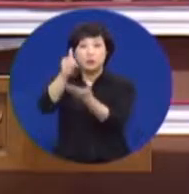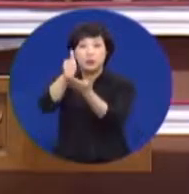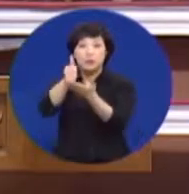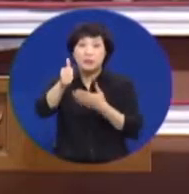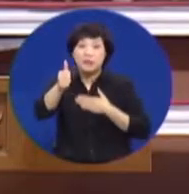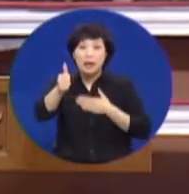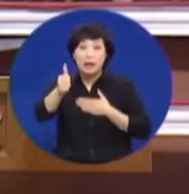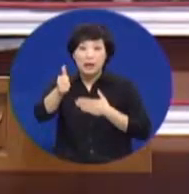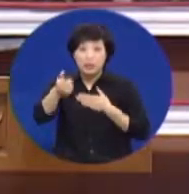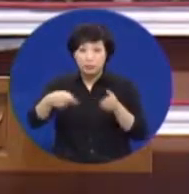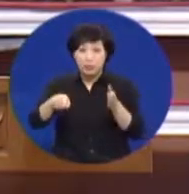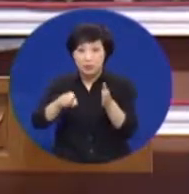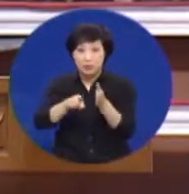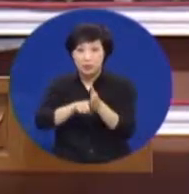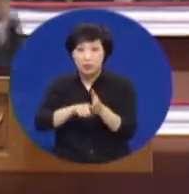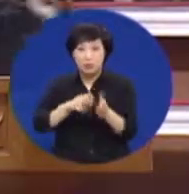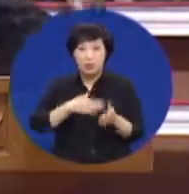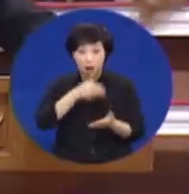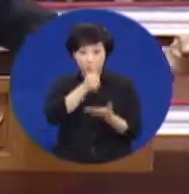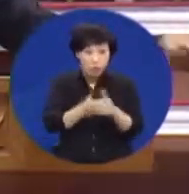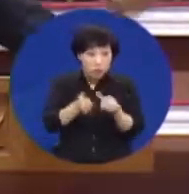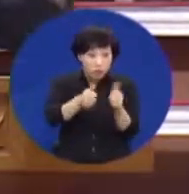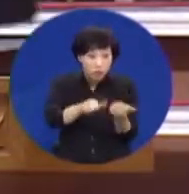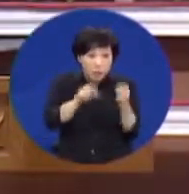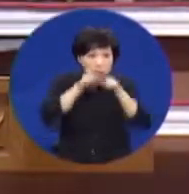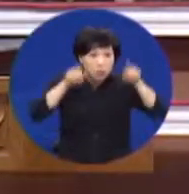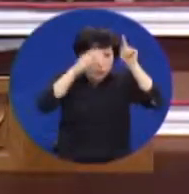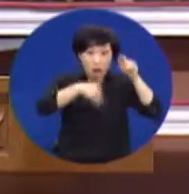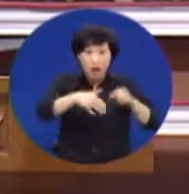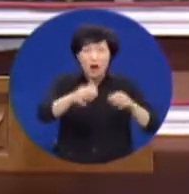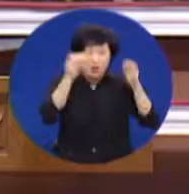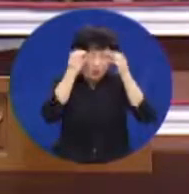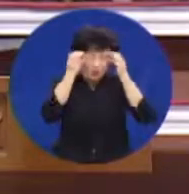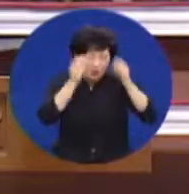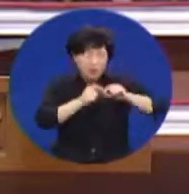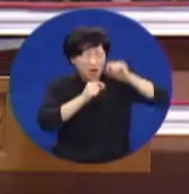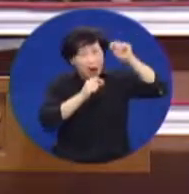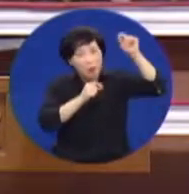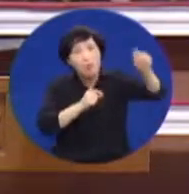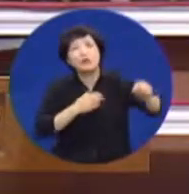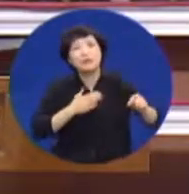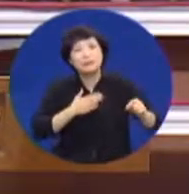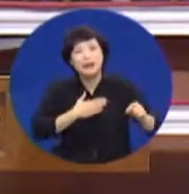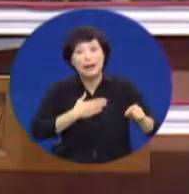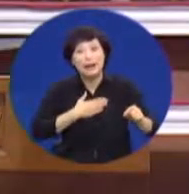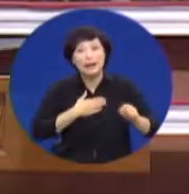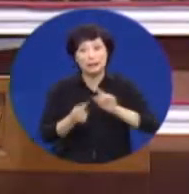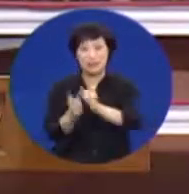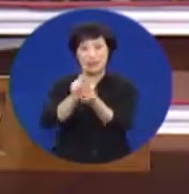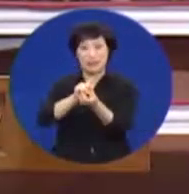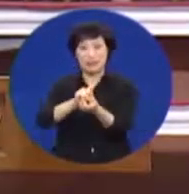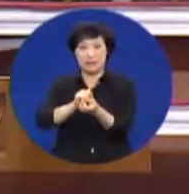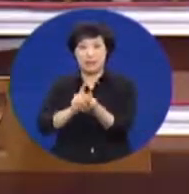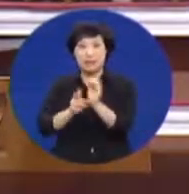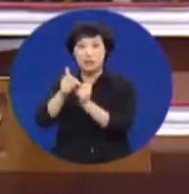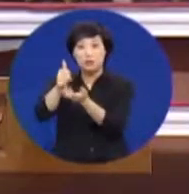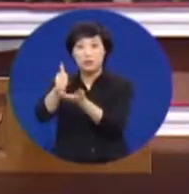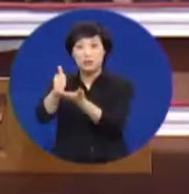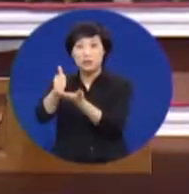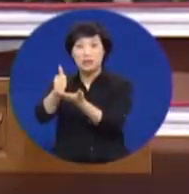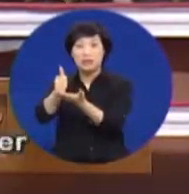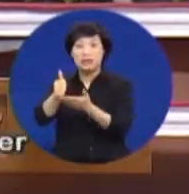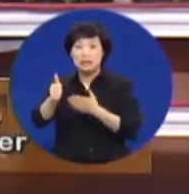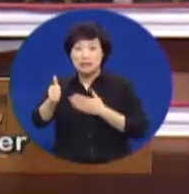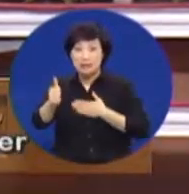나 위해서 죄와 사망과 지옥 가서 영원히 고통당할 나를 대신해서